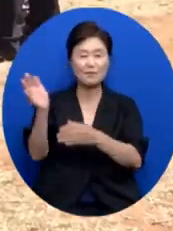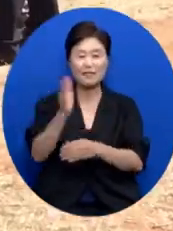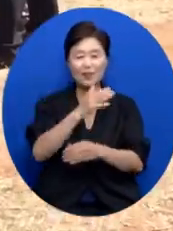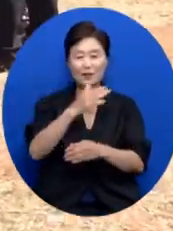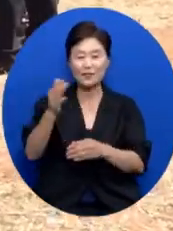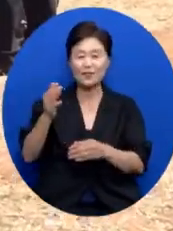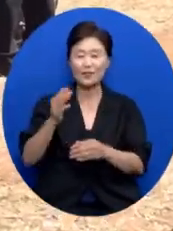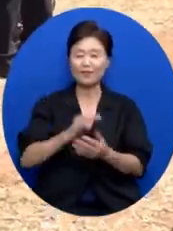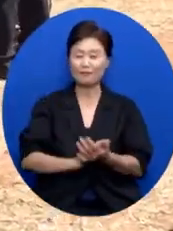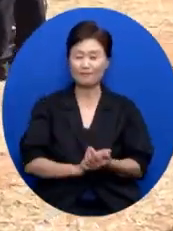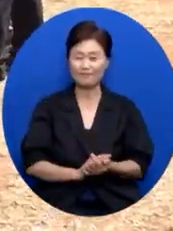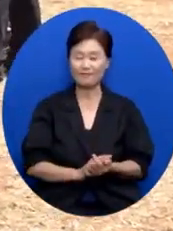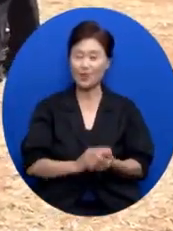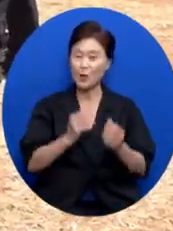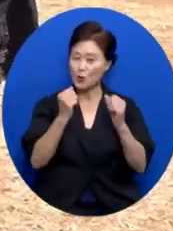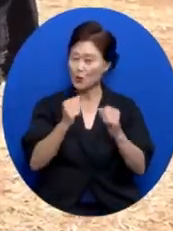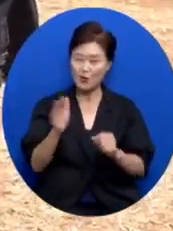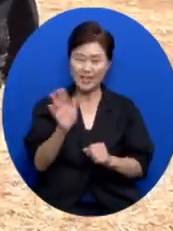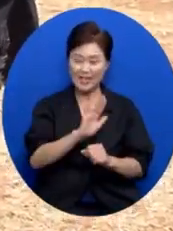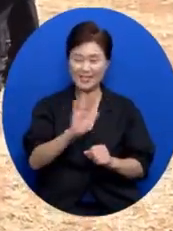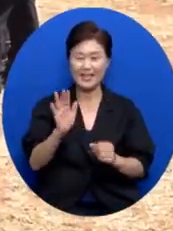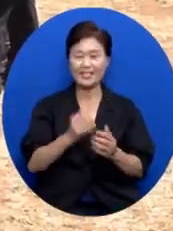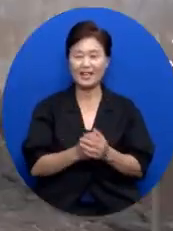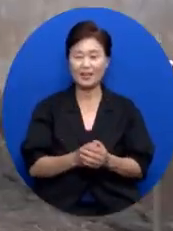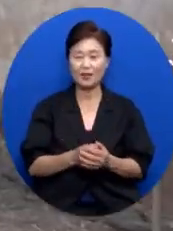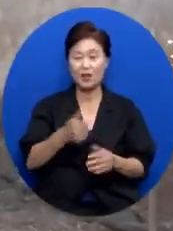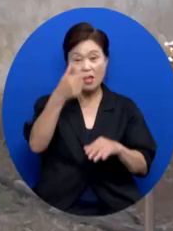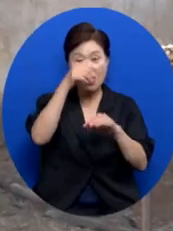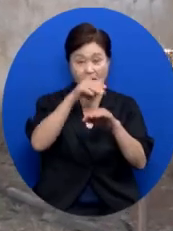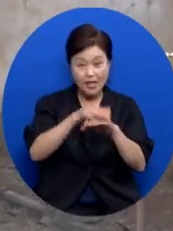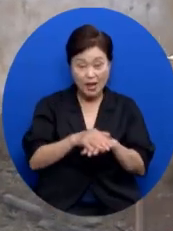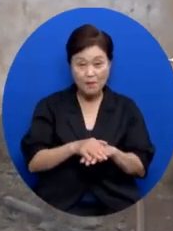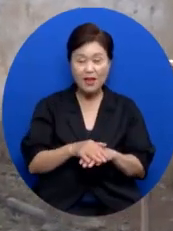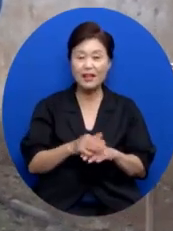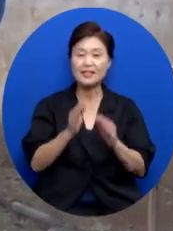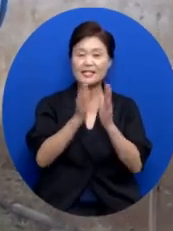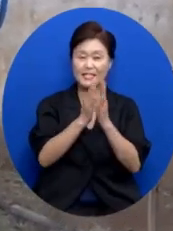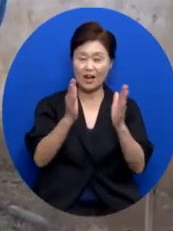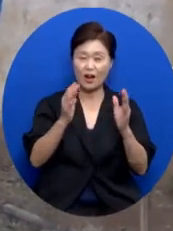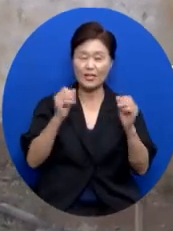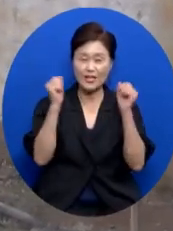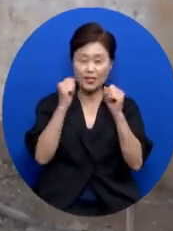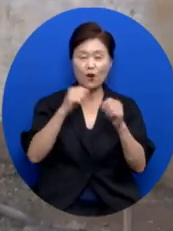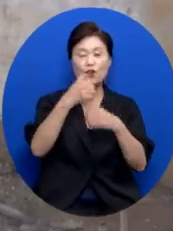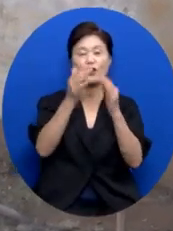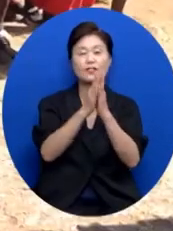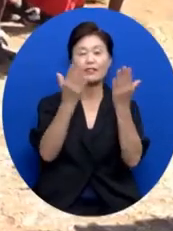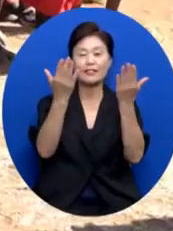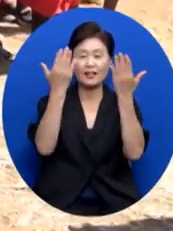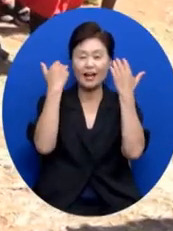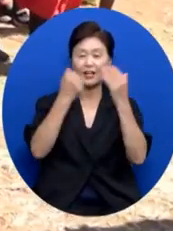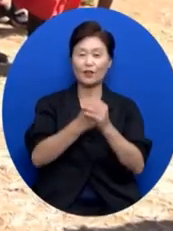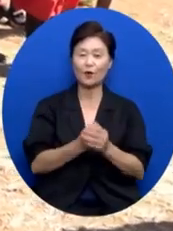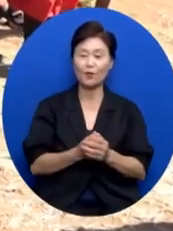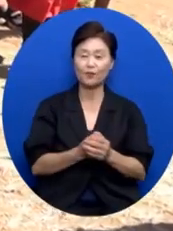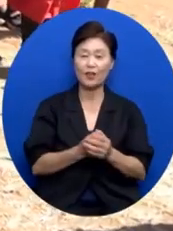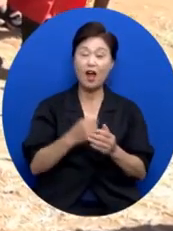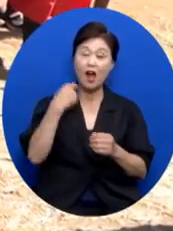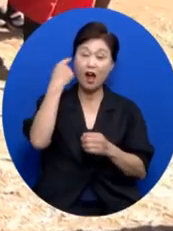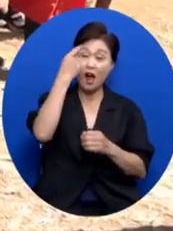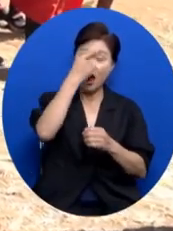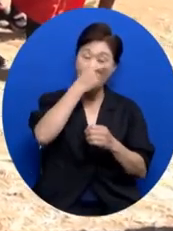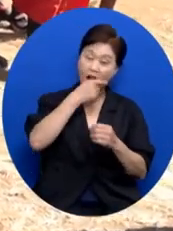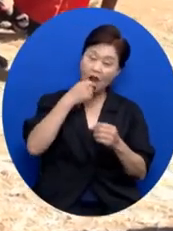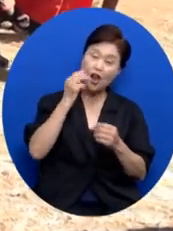있습니다 찬양과 예배로 시작한 나보 이쇼 겨울성경학교 아프리카 선교회는 페이스 페인팅 장애물